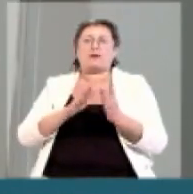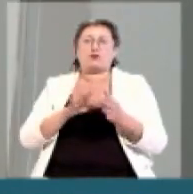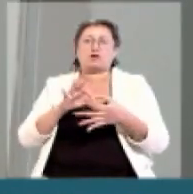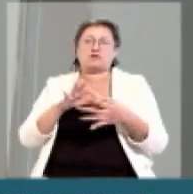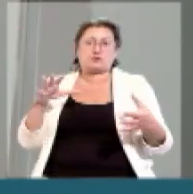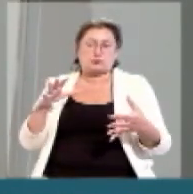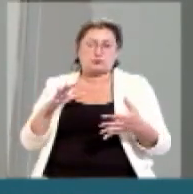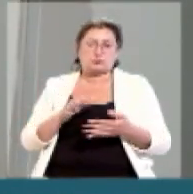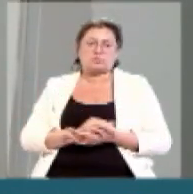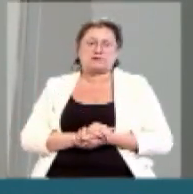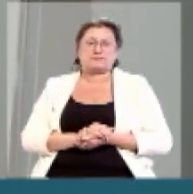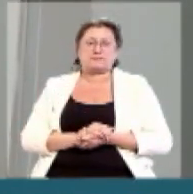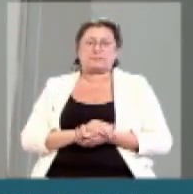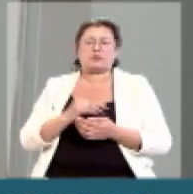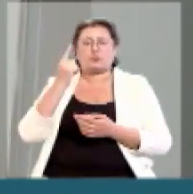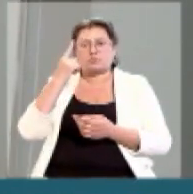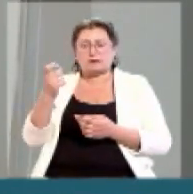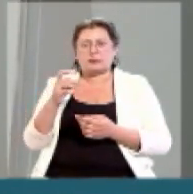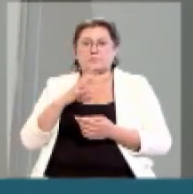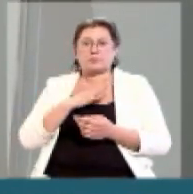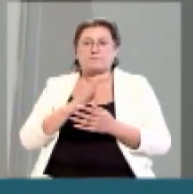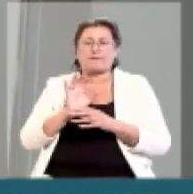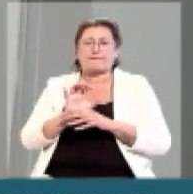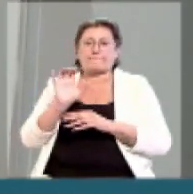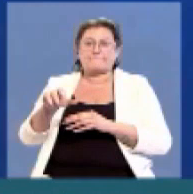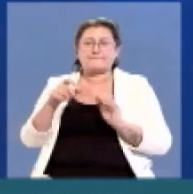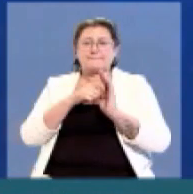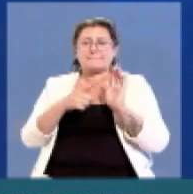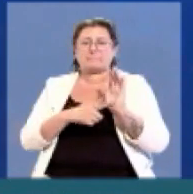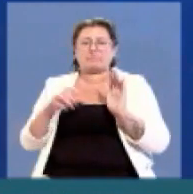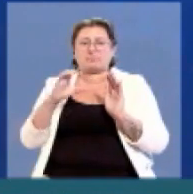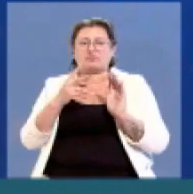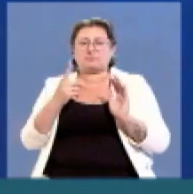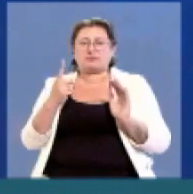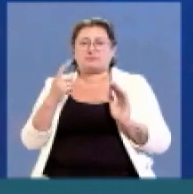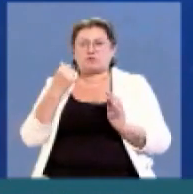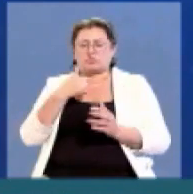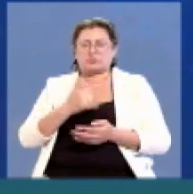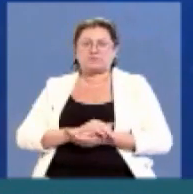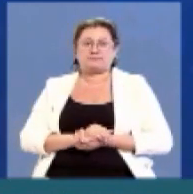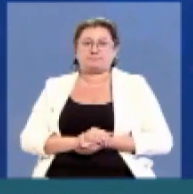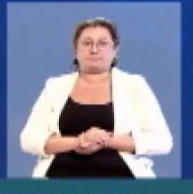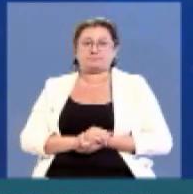Бұл туралы хабарлама 2021 жылғы 17-ші қыркүйекте жіберілді. На сегодняшний день у нас